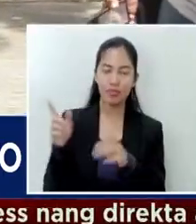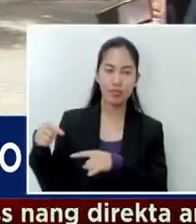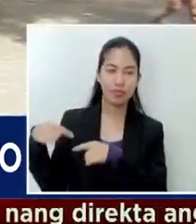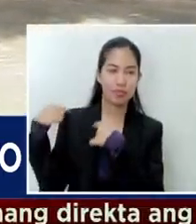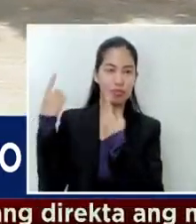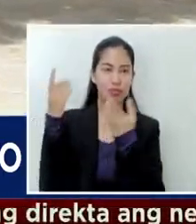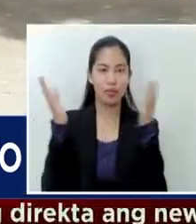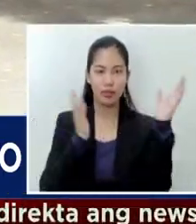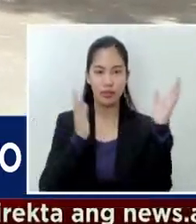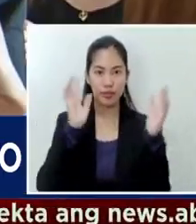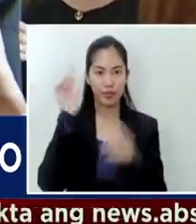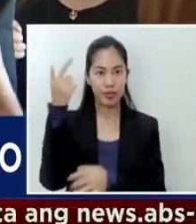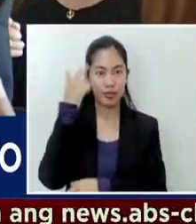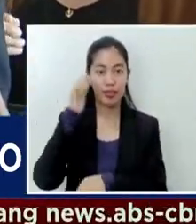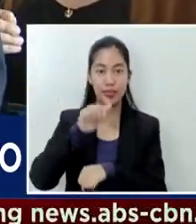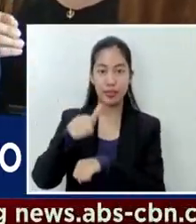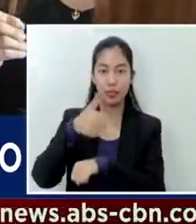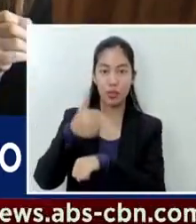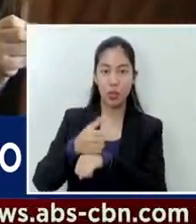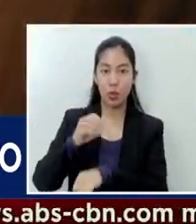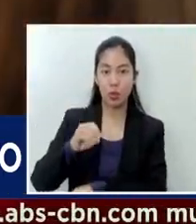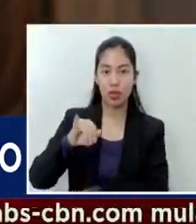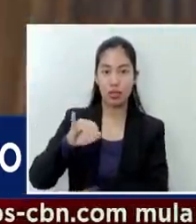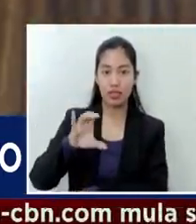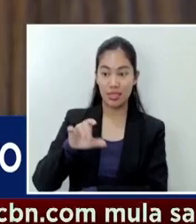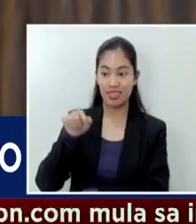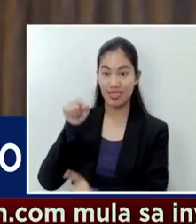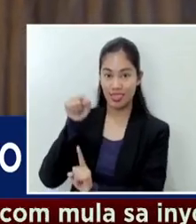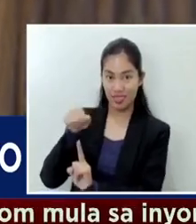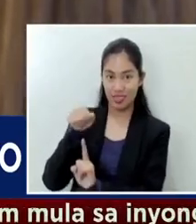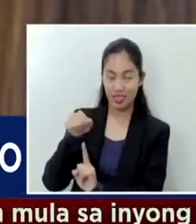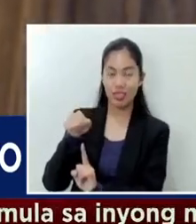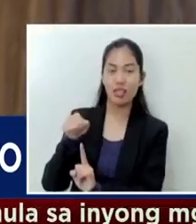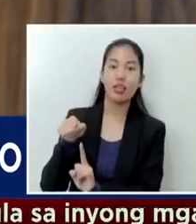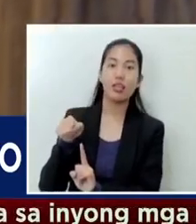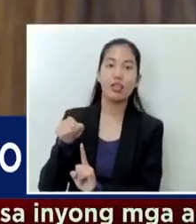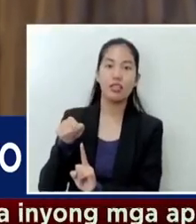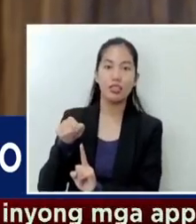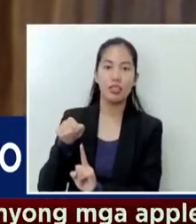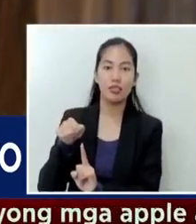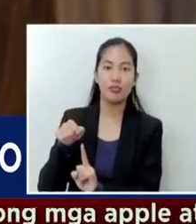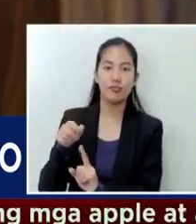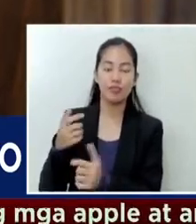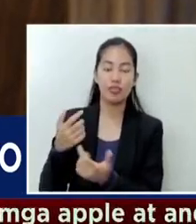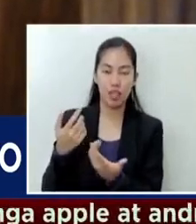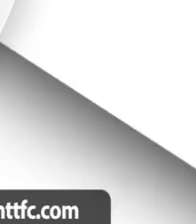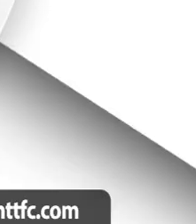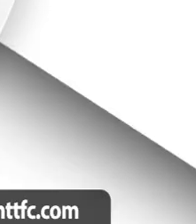Itinalagang officer in charge ng DNR si Undersecretary Jim Sampulna.